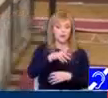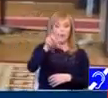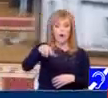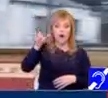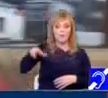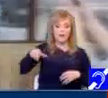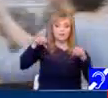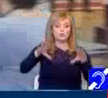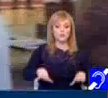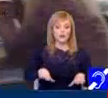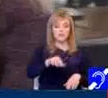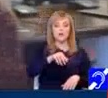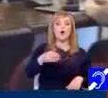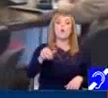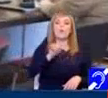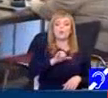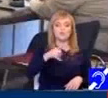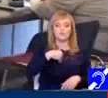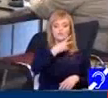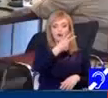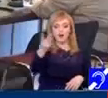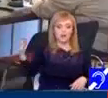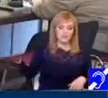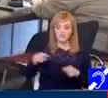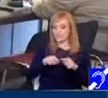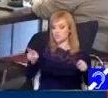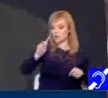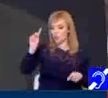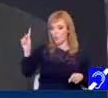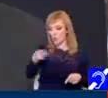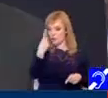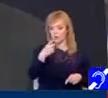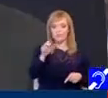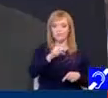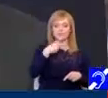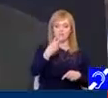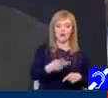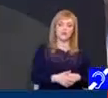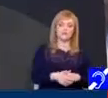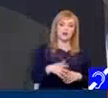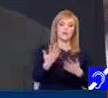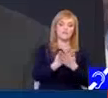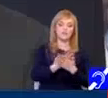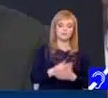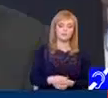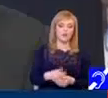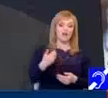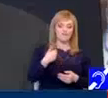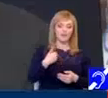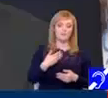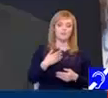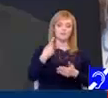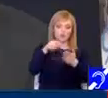va hotărî locațiile unde vor avea loc proiecțiile pe parcursul anului centenar. Cei din Huș vor să ajungem cu caravana aceasta